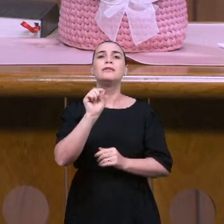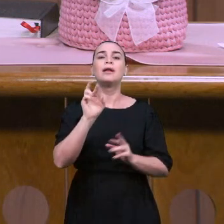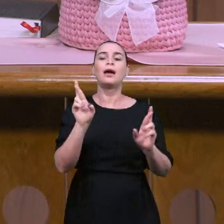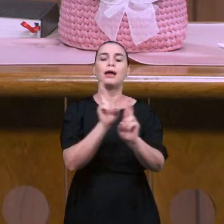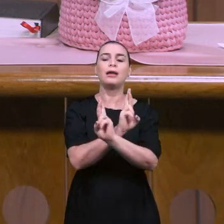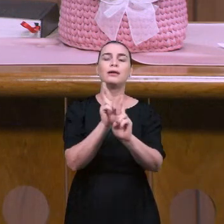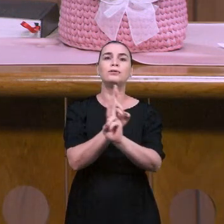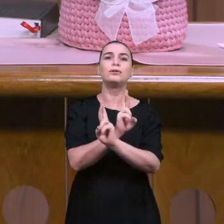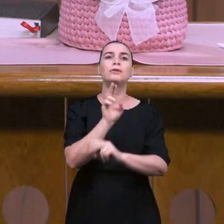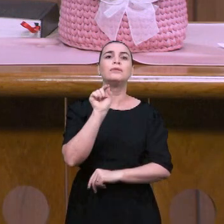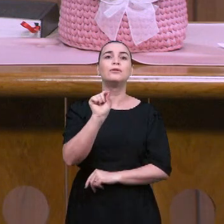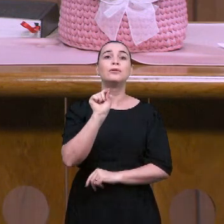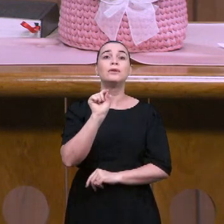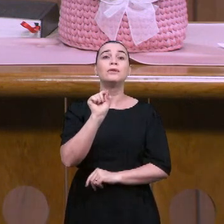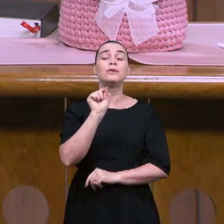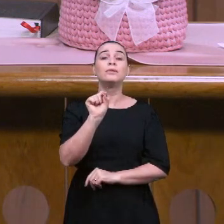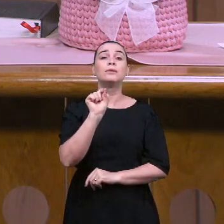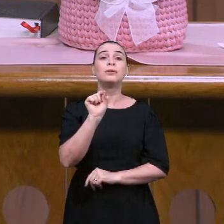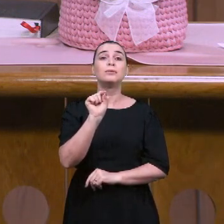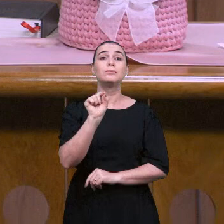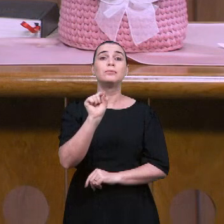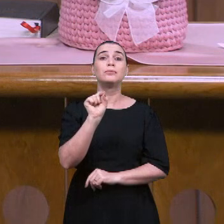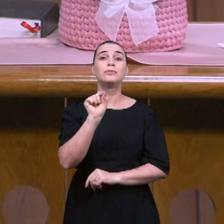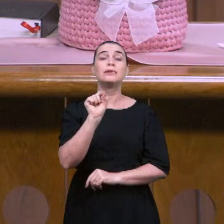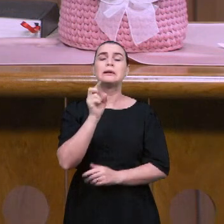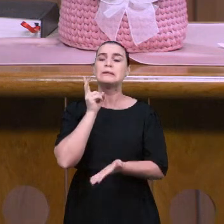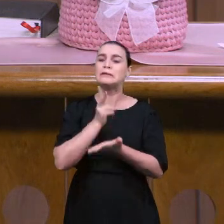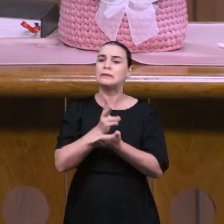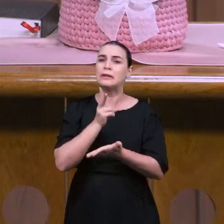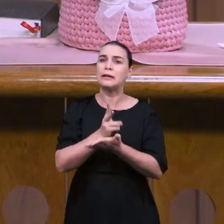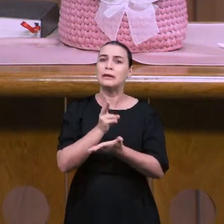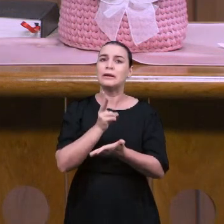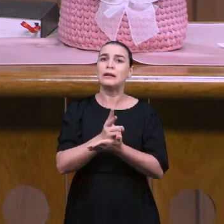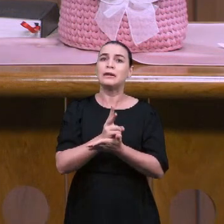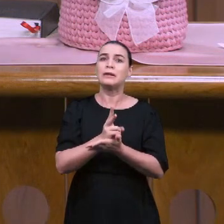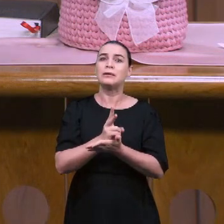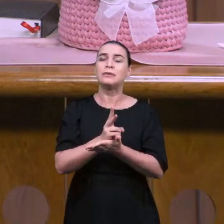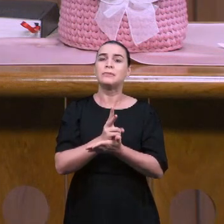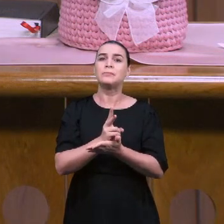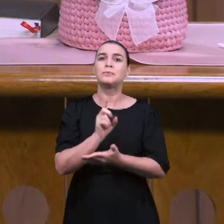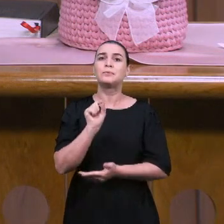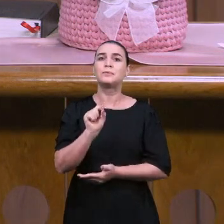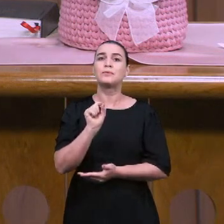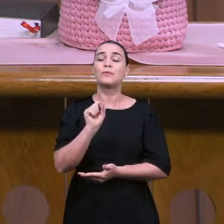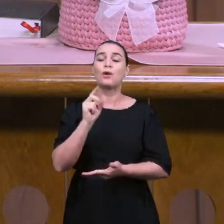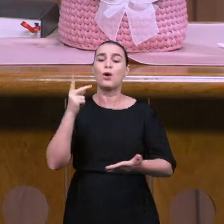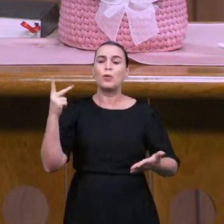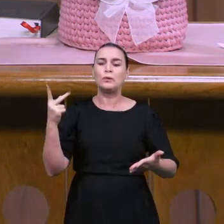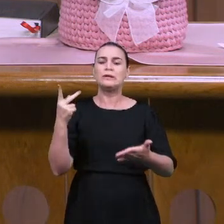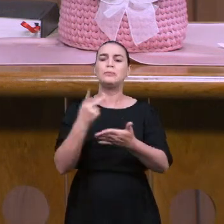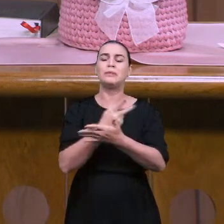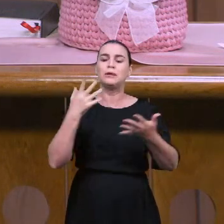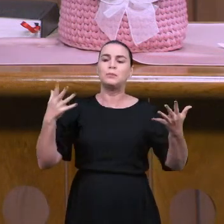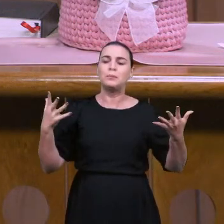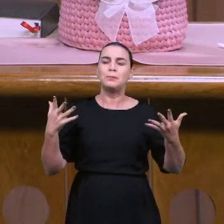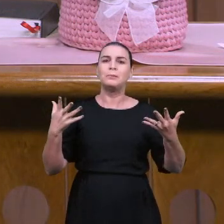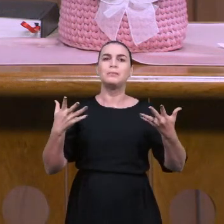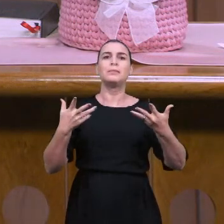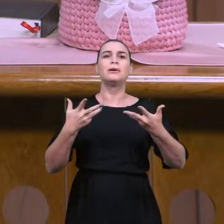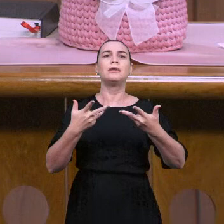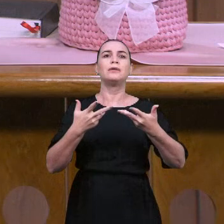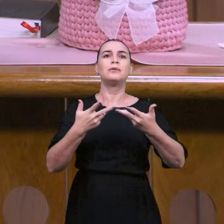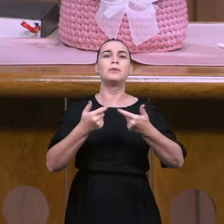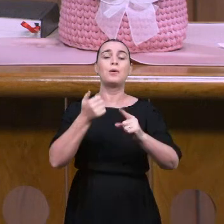est lié, cela fait référence toujours au grand événement, au